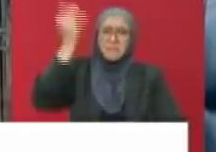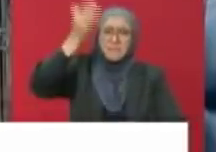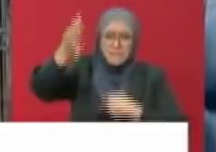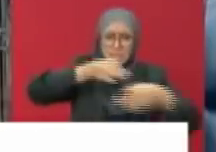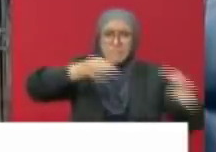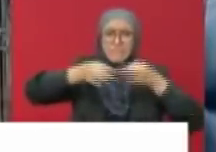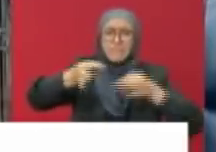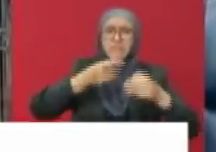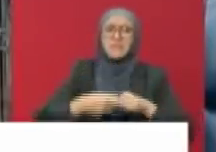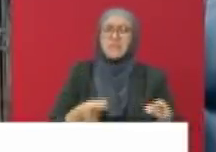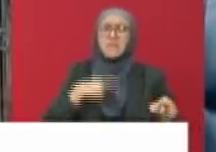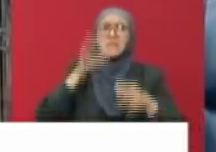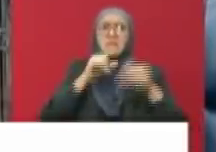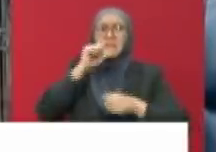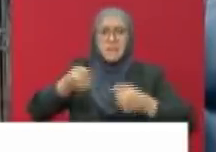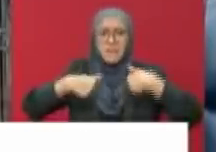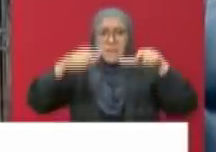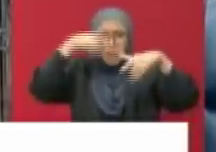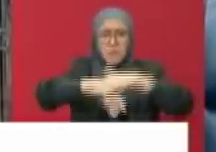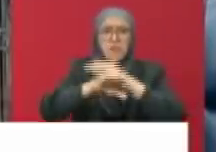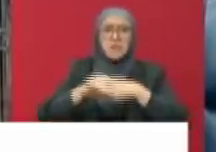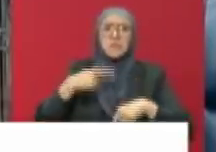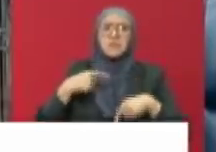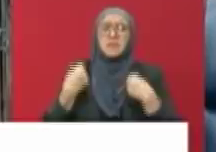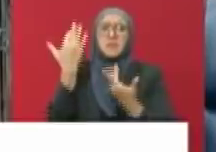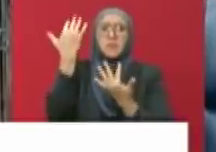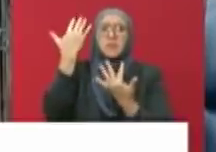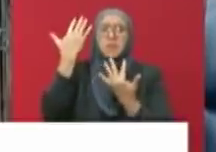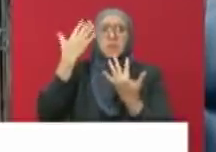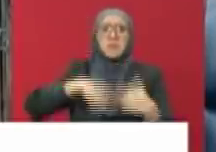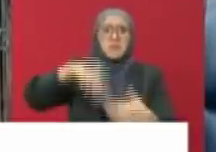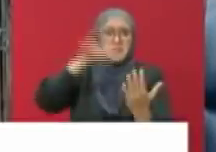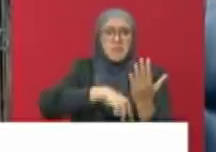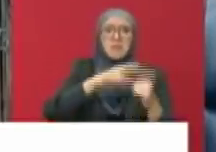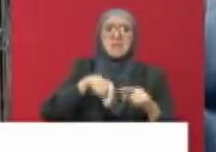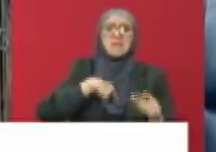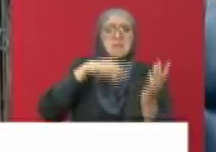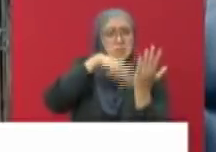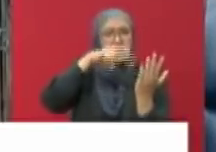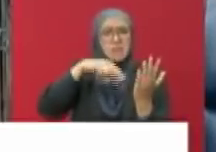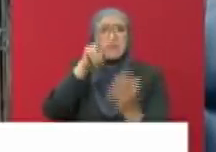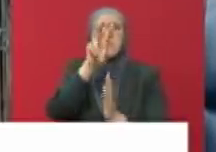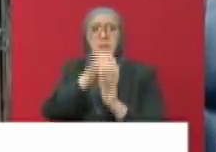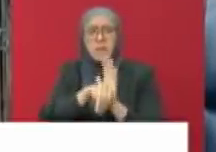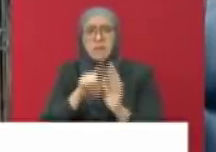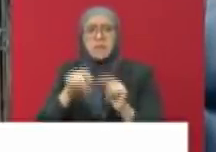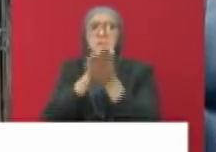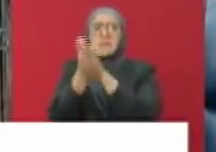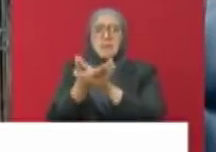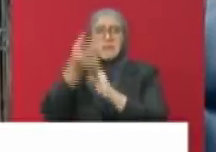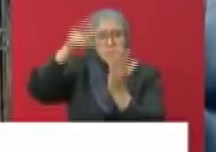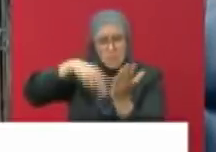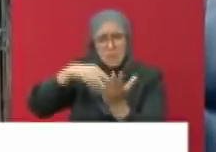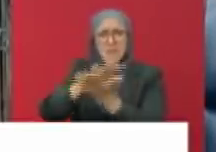kalau yang itu, cuma bagi saya ramai. Yang penting pemimpin kita yang ada